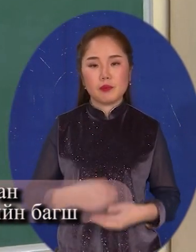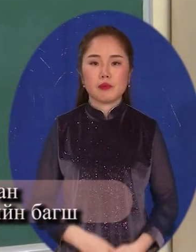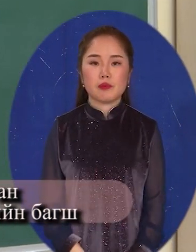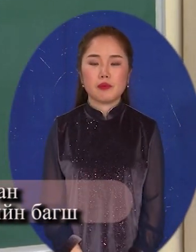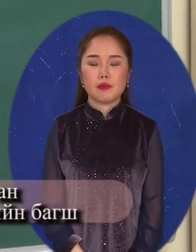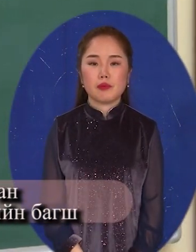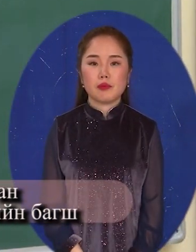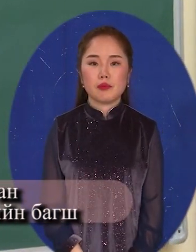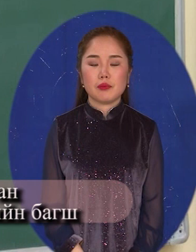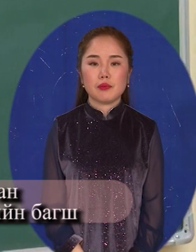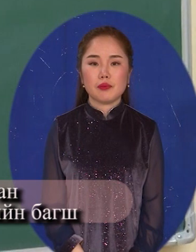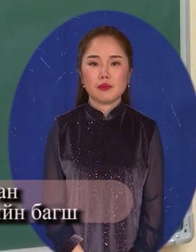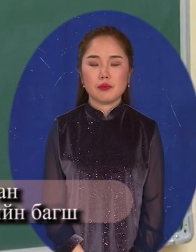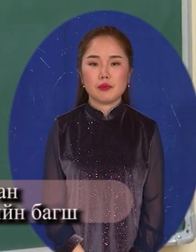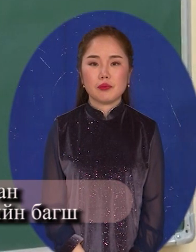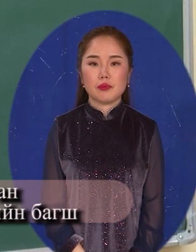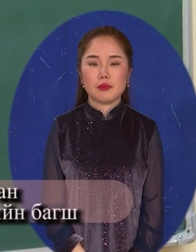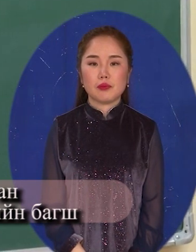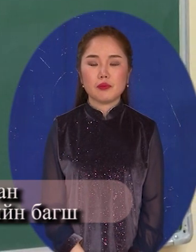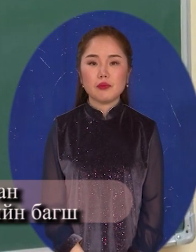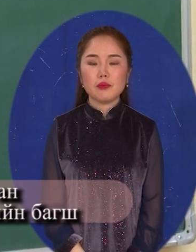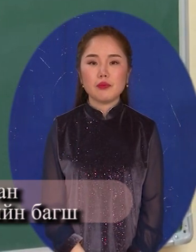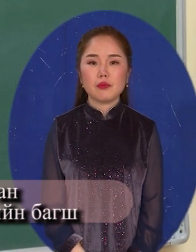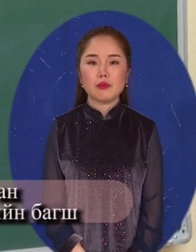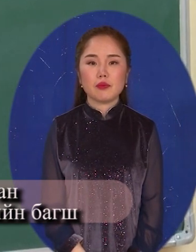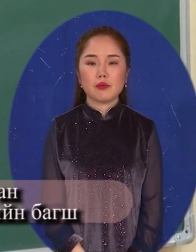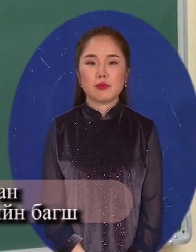үйренгендіктен 242-ден 10-ды азайтқанда